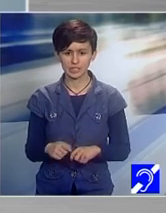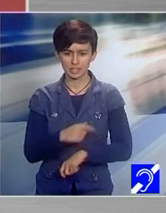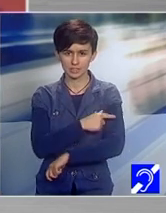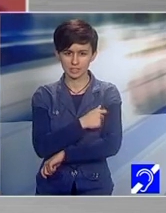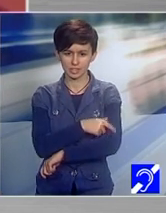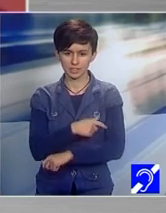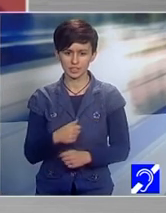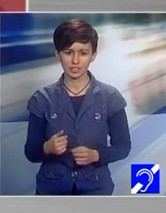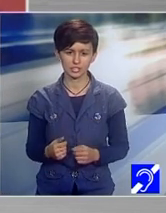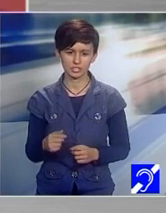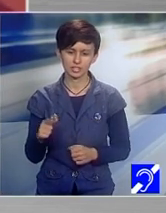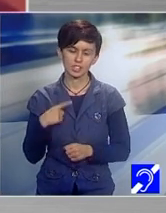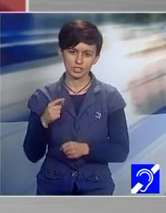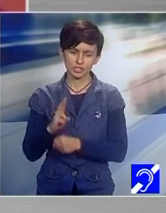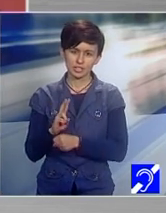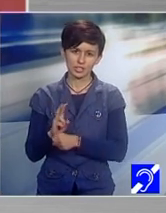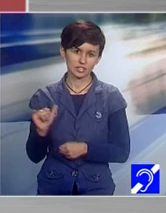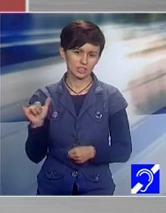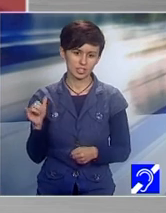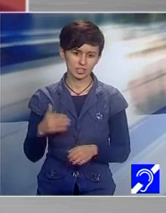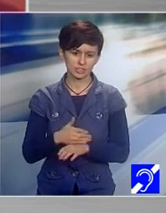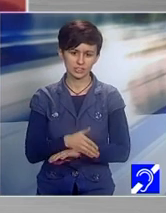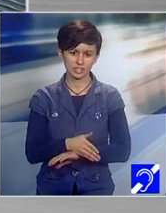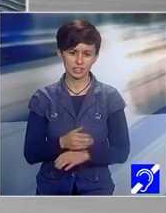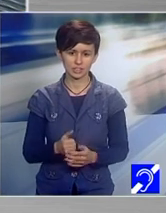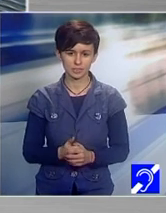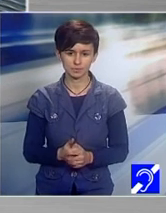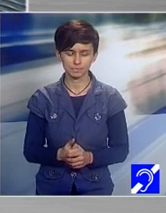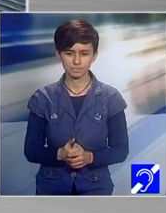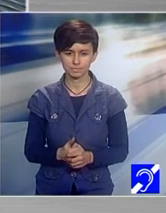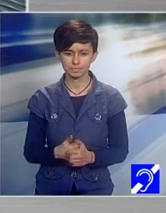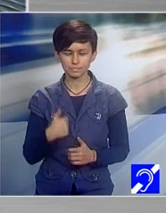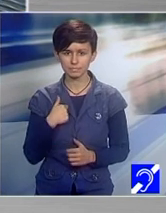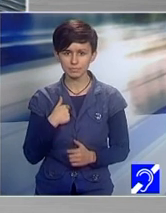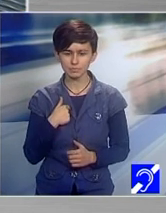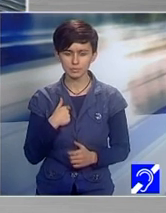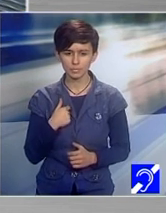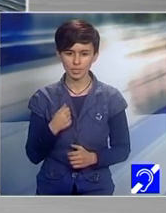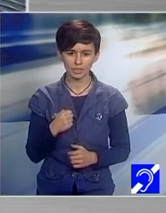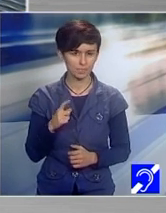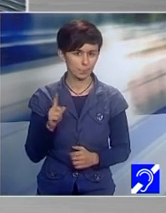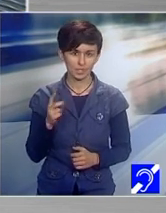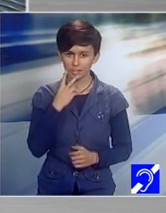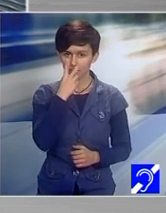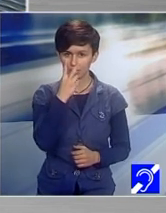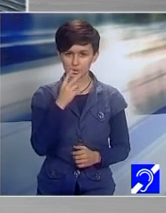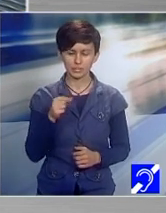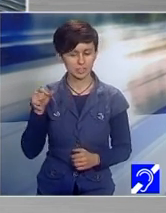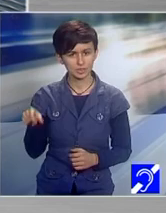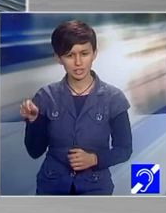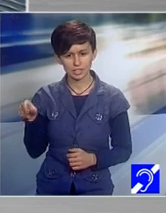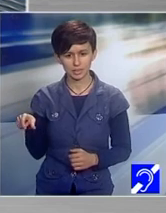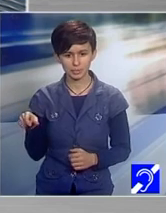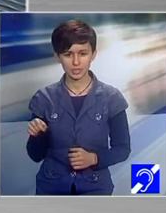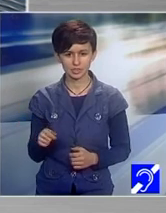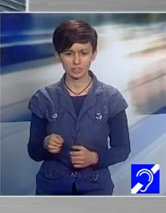grijă cine intră, cum deja intră, care sunt informații. Acolo n-am văzut picior de civil, dreptate. Cât am stat eu la terapie, n-am văzut picior de civil.